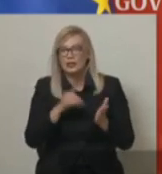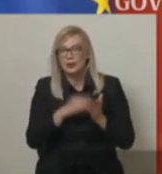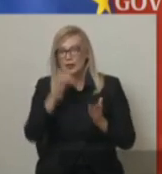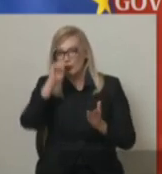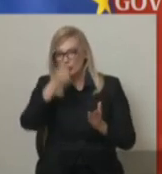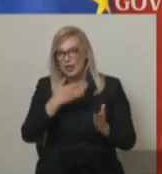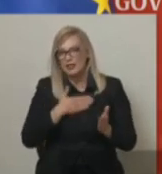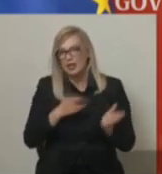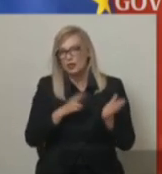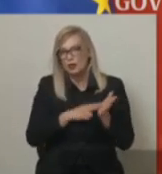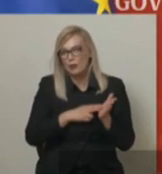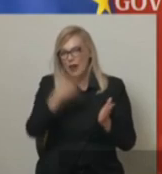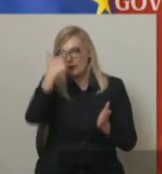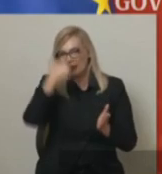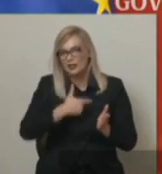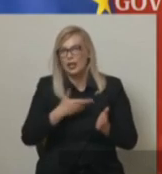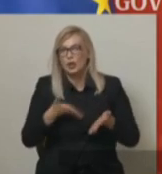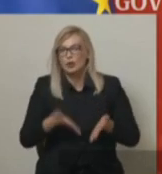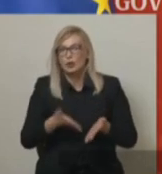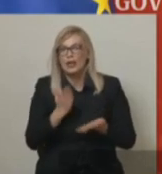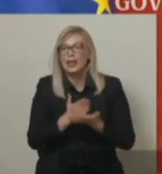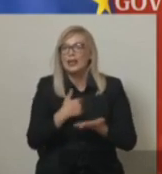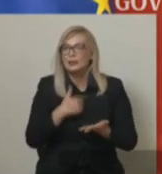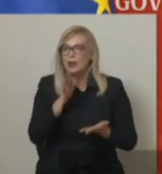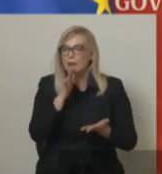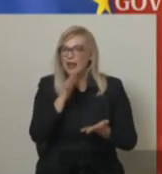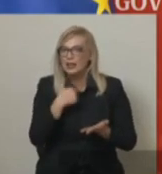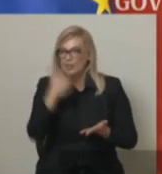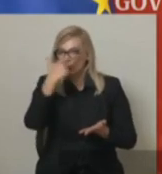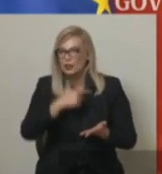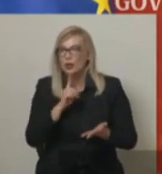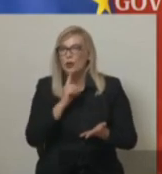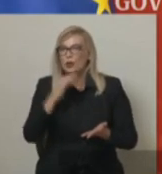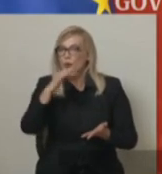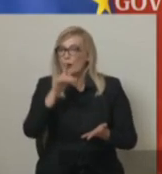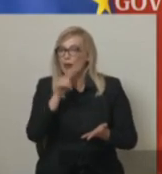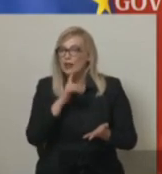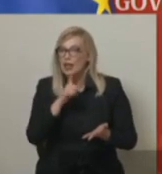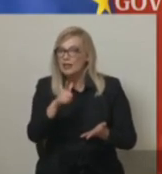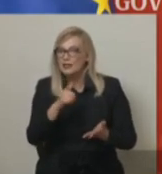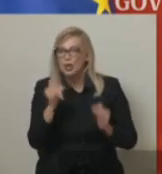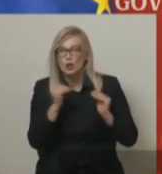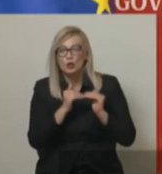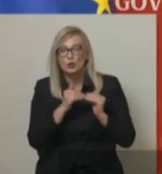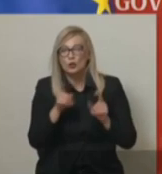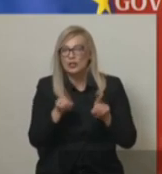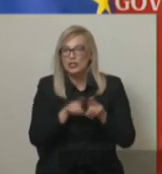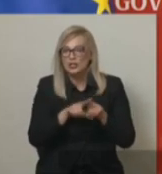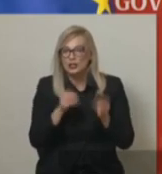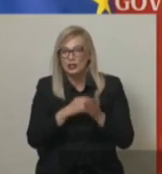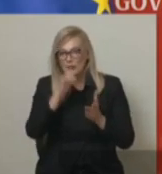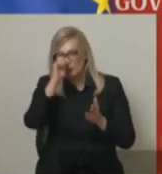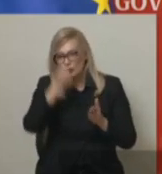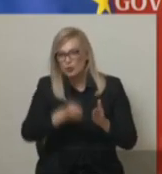право на идентитет, а тоа е дека сме македонци кои што зборуваме македонски јазик, а согласно тоа и почитувањето на